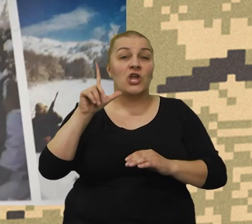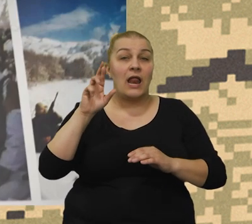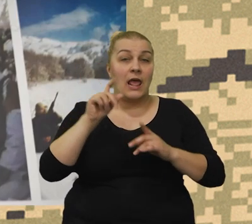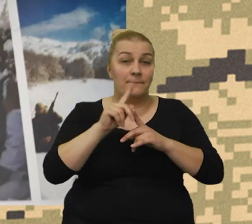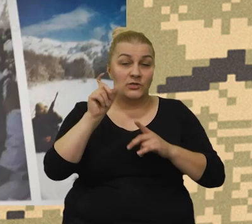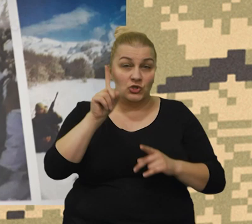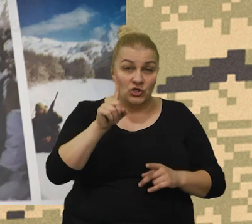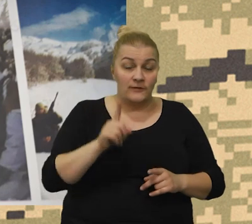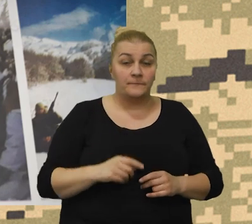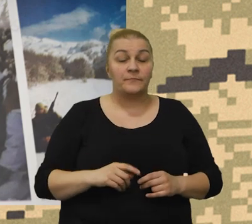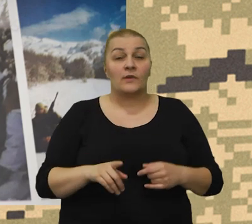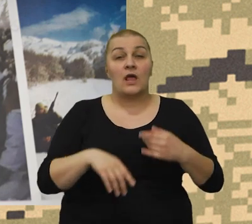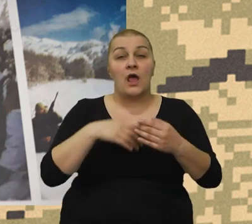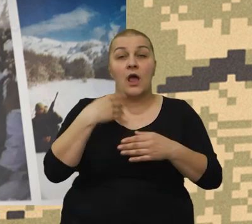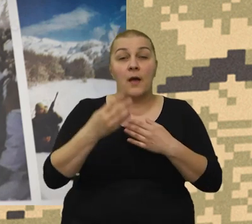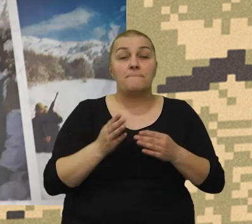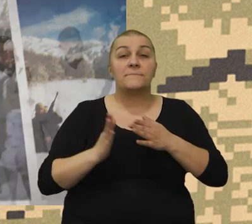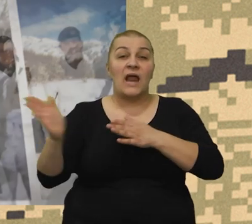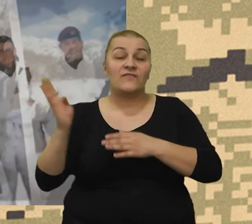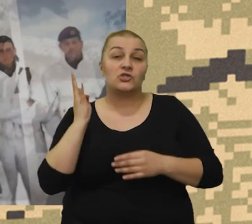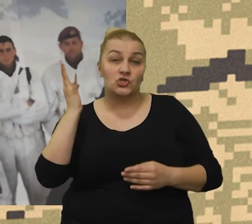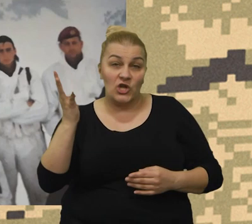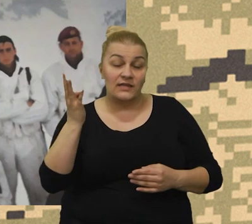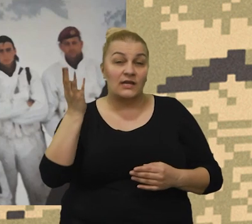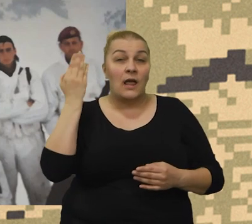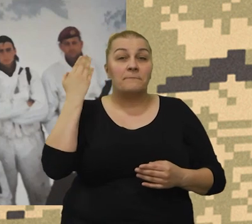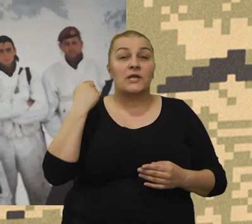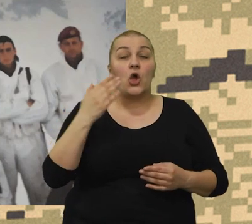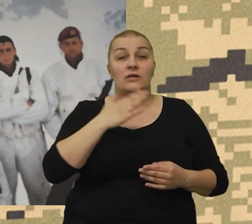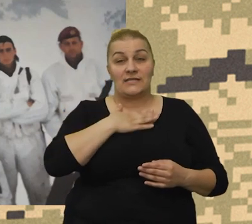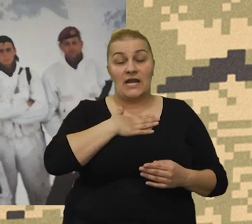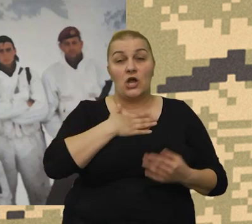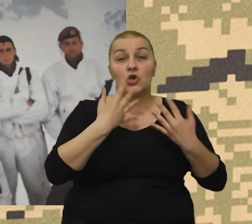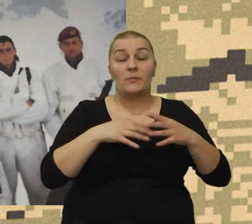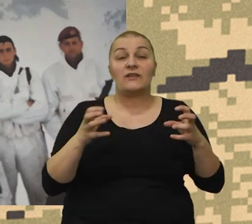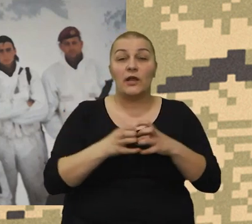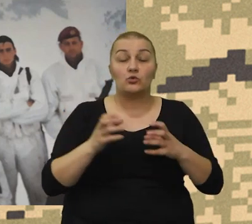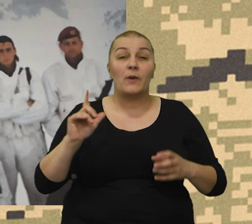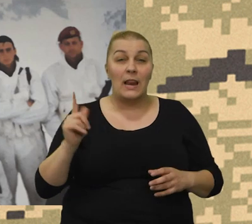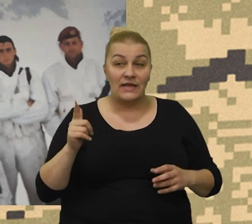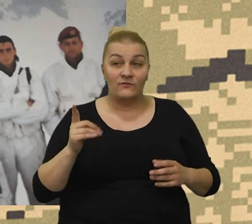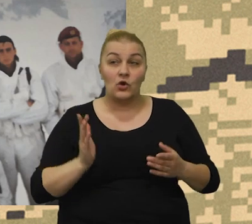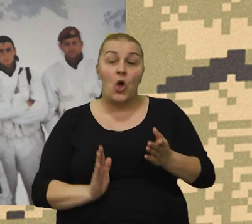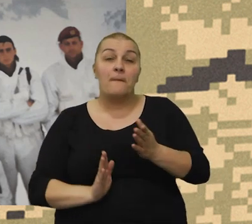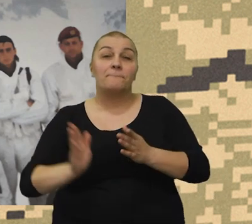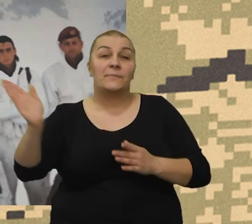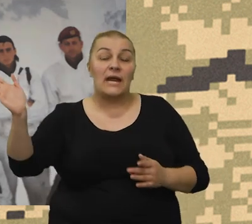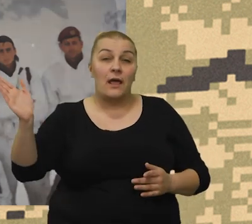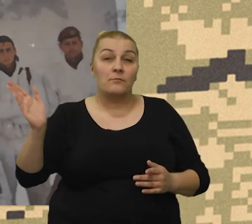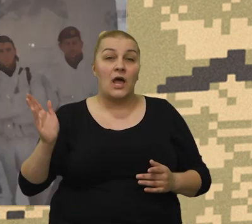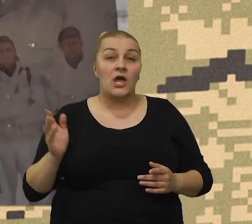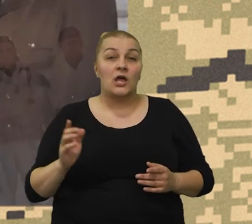Čelebićima i Vrbica, a Pravac 4 je bio za naš operativna grupa Livno prema